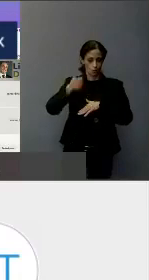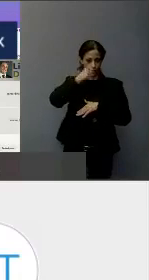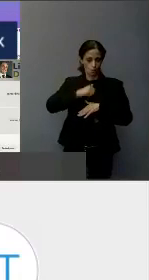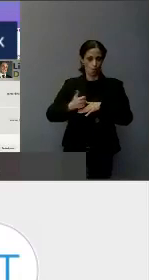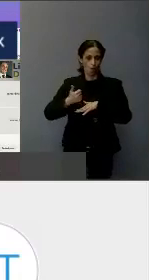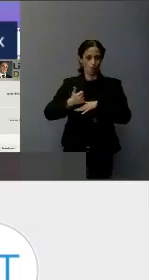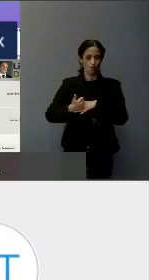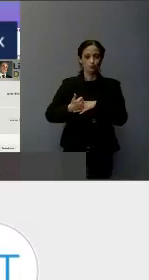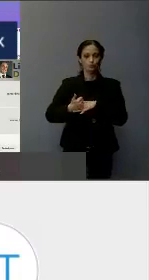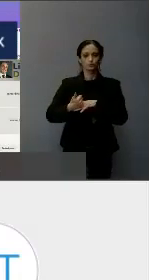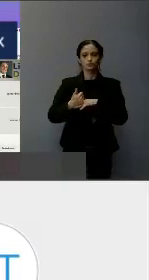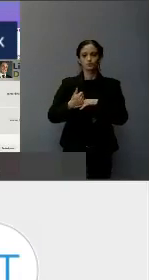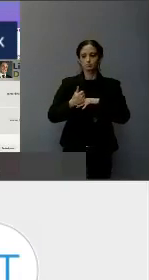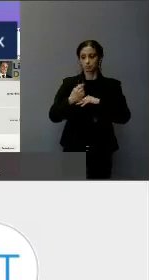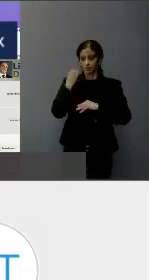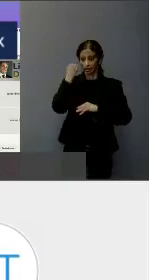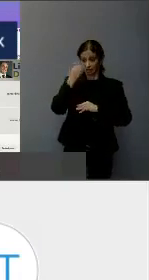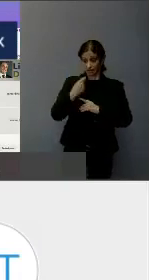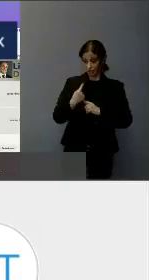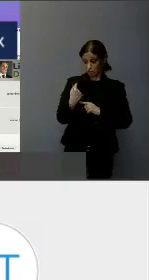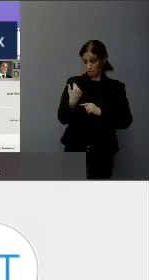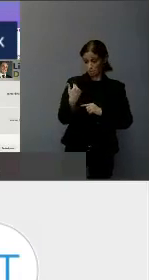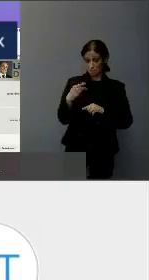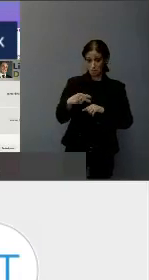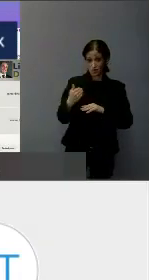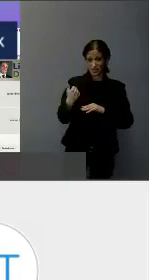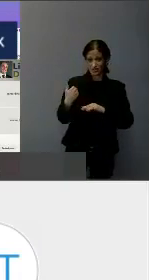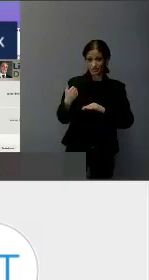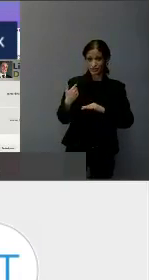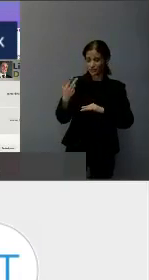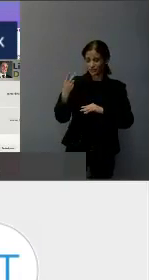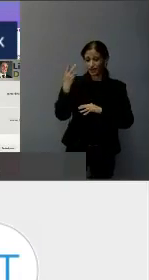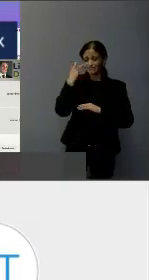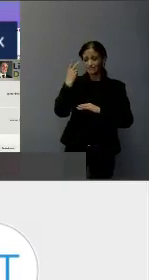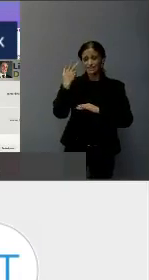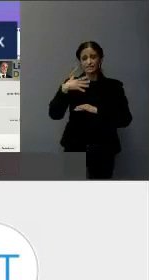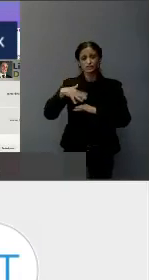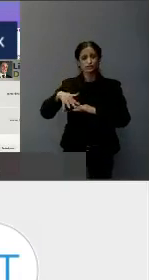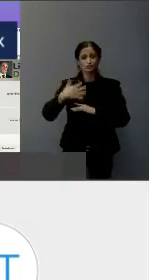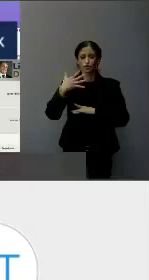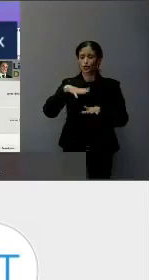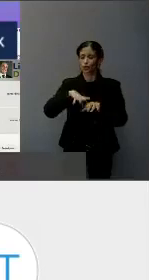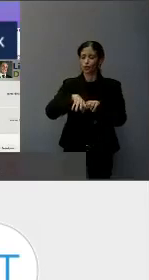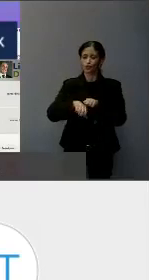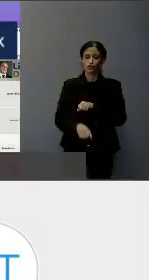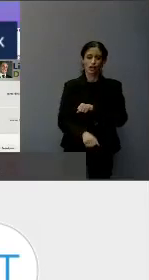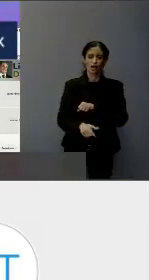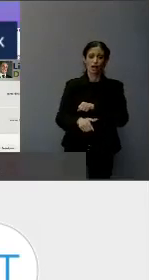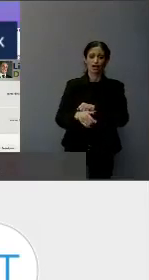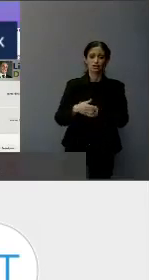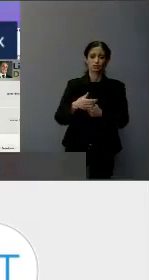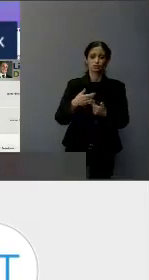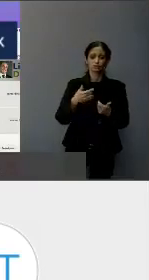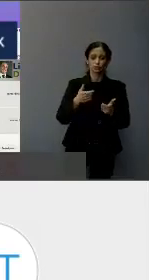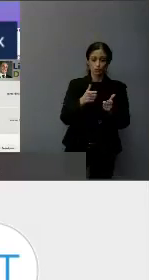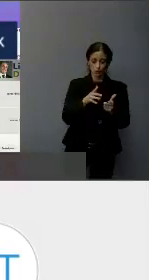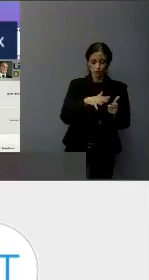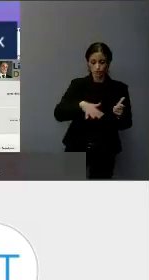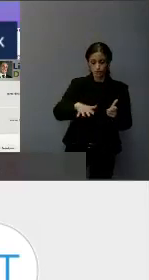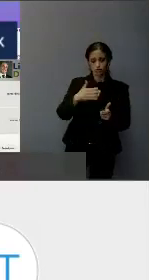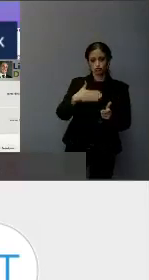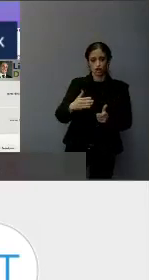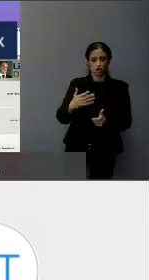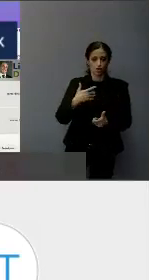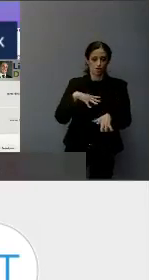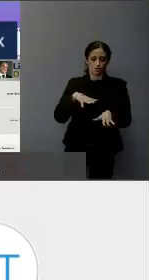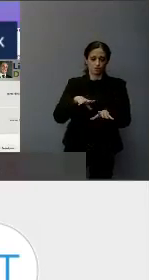pochi decenni di anni fa hanno deturpato seriamente gravemente non solo il cuore della città demolendo anche